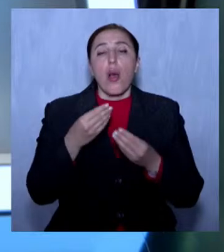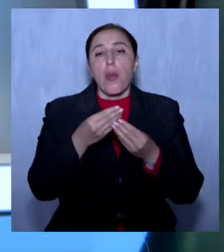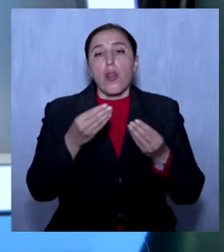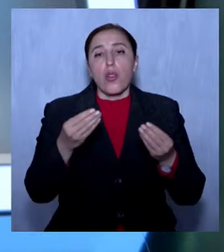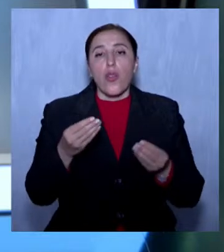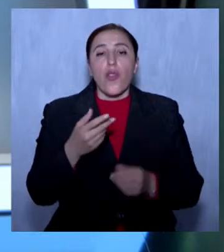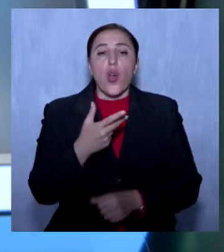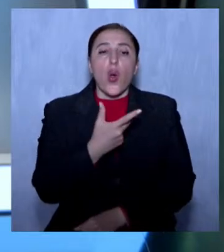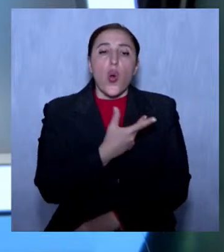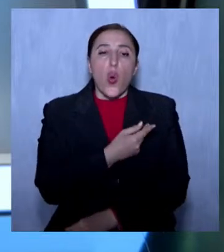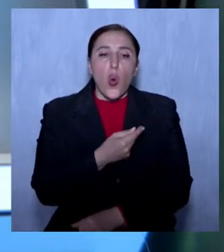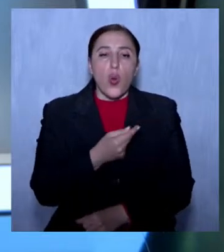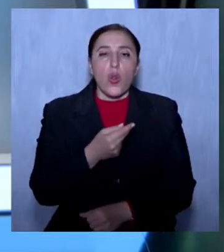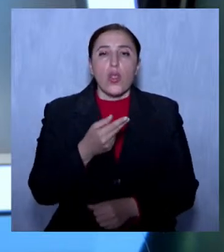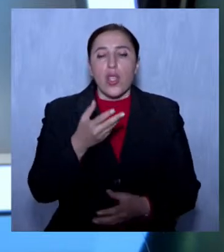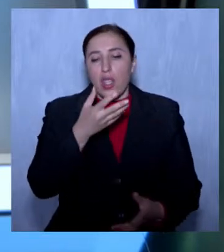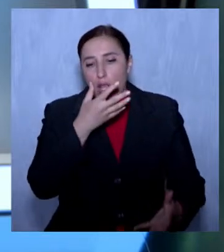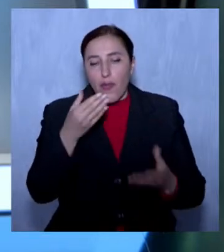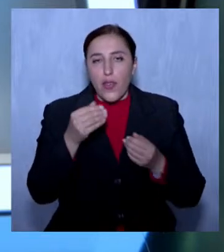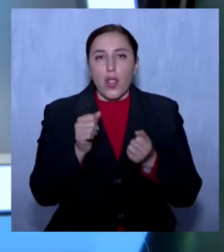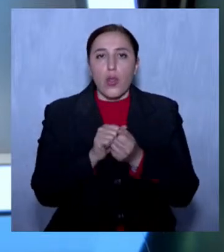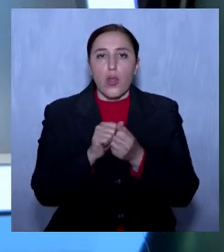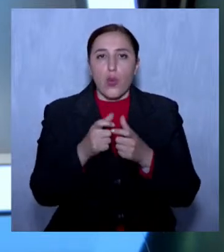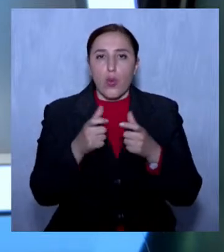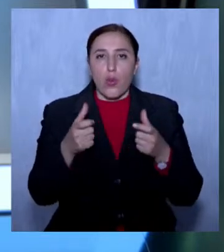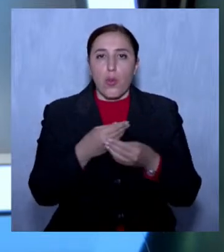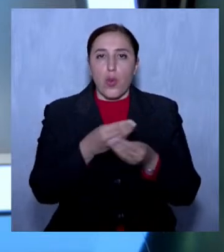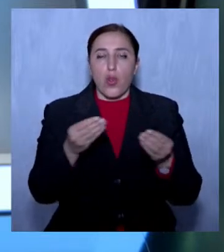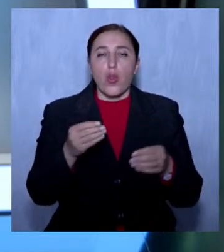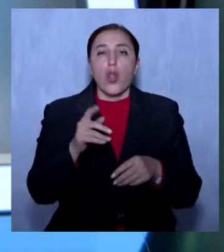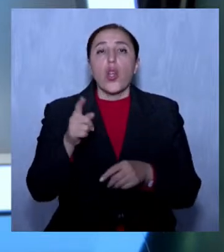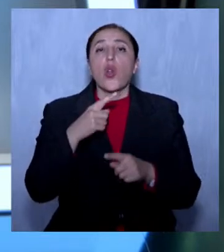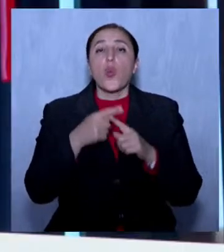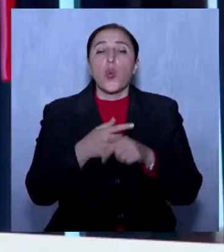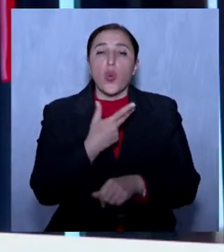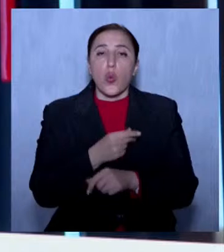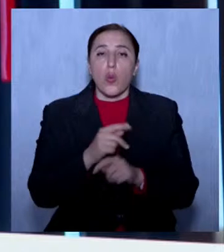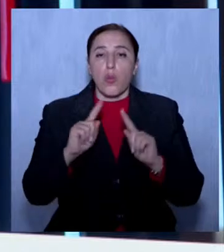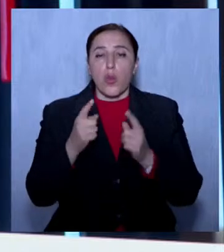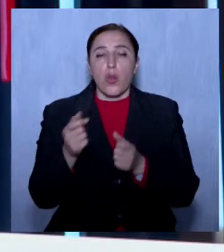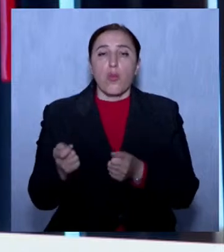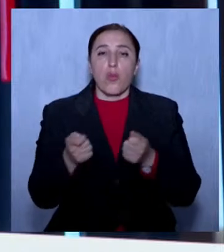դեմ պատվաստվելու կեղծ հավաստագրեր։ Բուժքույրը բերման է ենթարկվել։